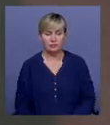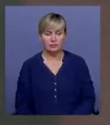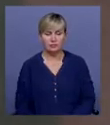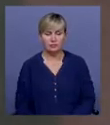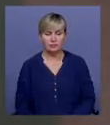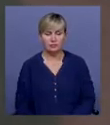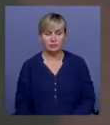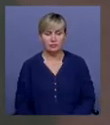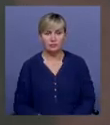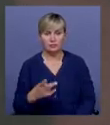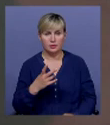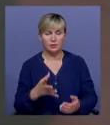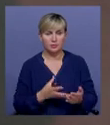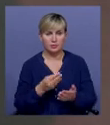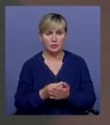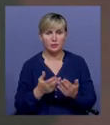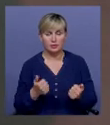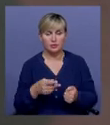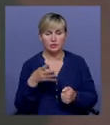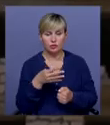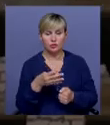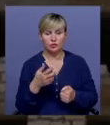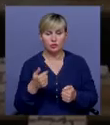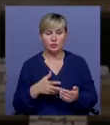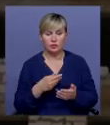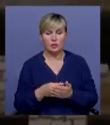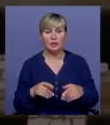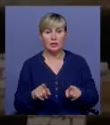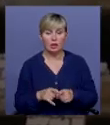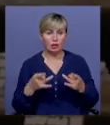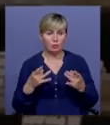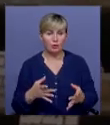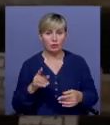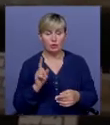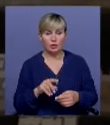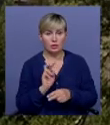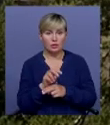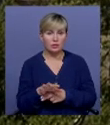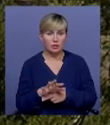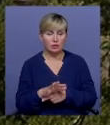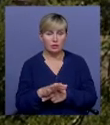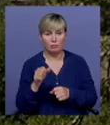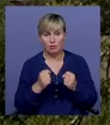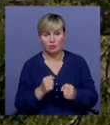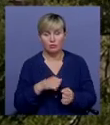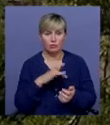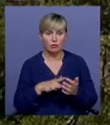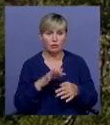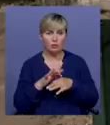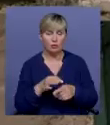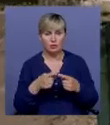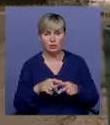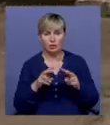а дяденьки надо платить до 4 вот так просто даже не заглядывая под капот авто городе проводят